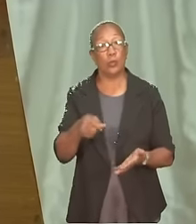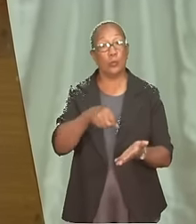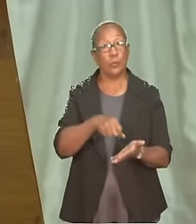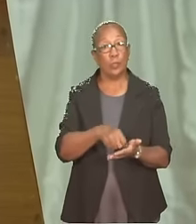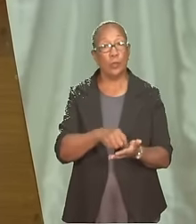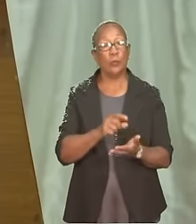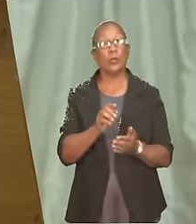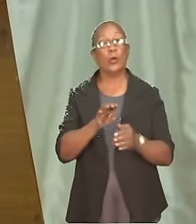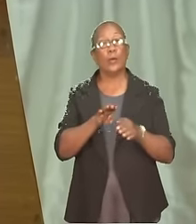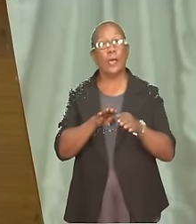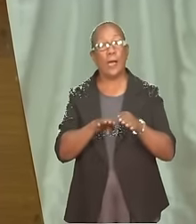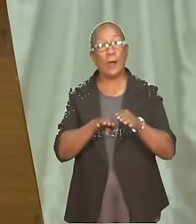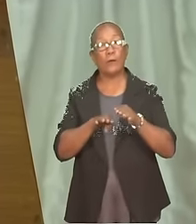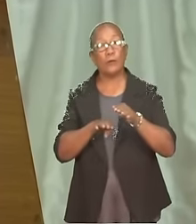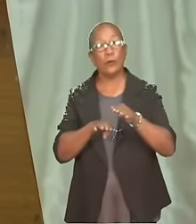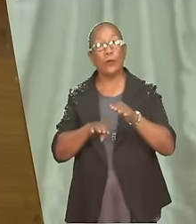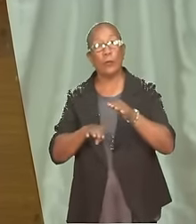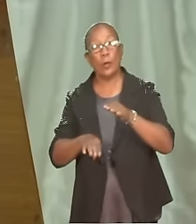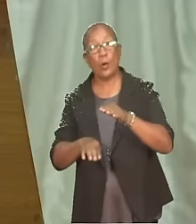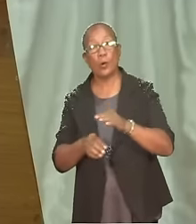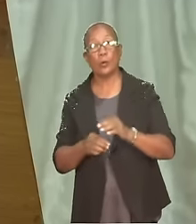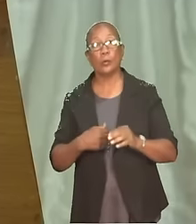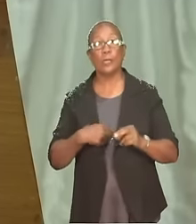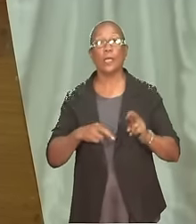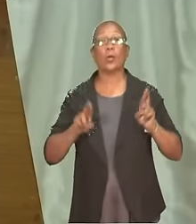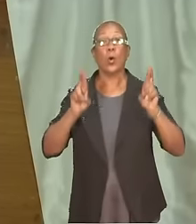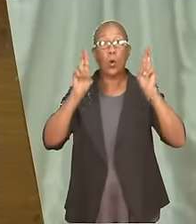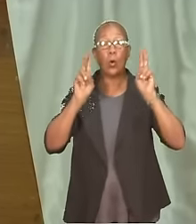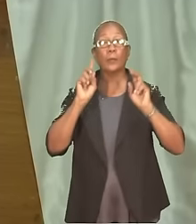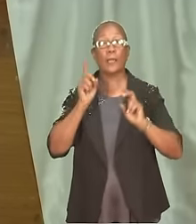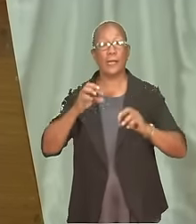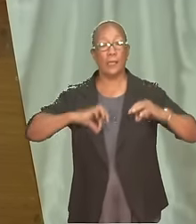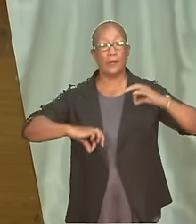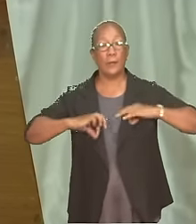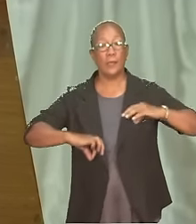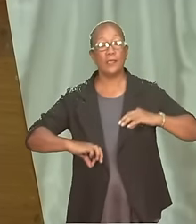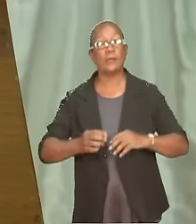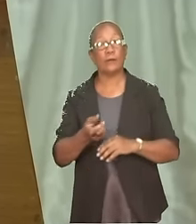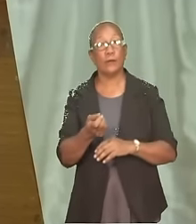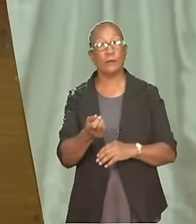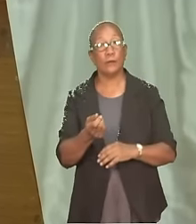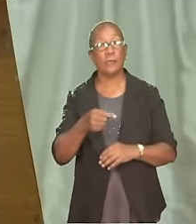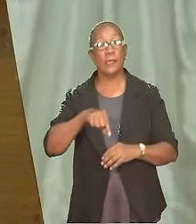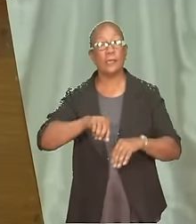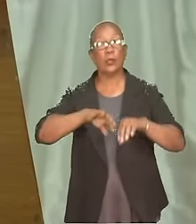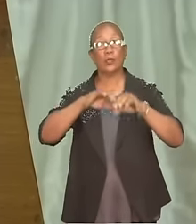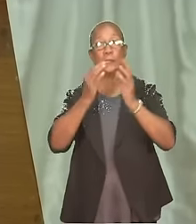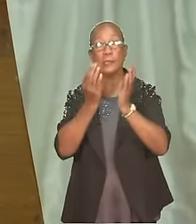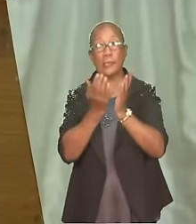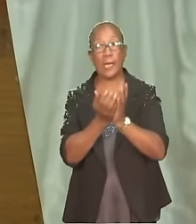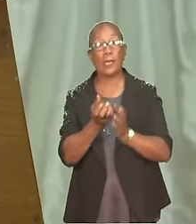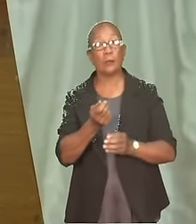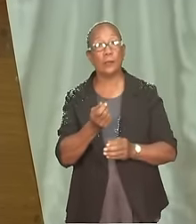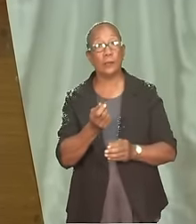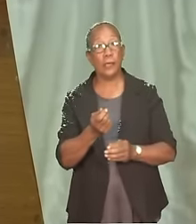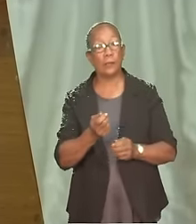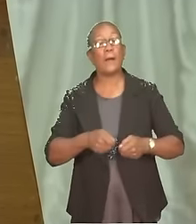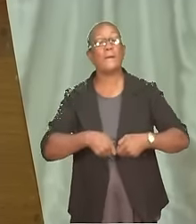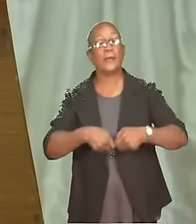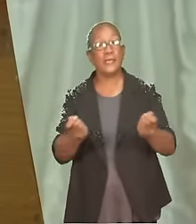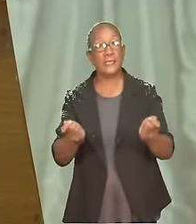worden. En ik hoop dat de minister van Financiën een keertje het totale bedrag zal